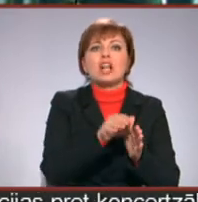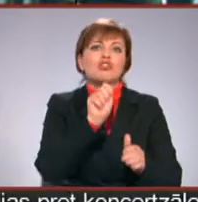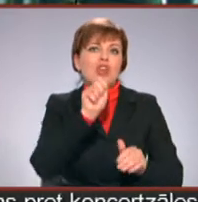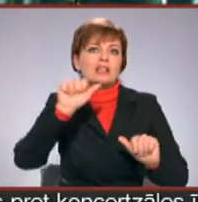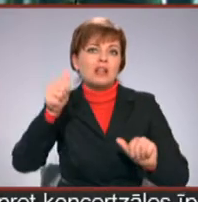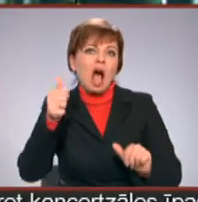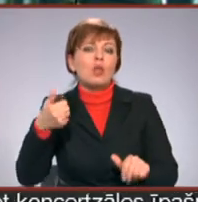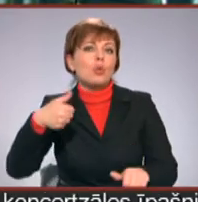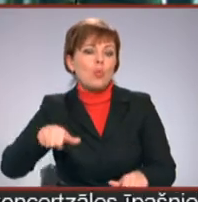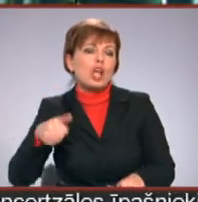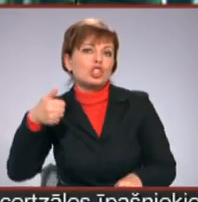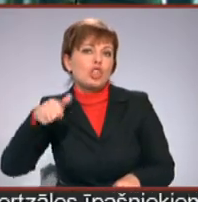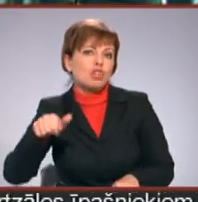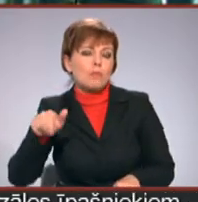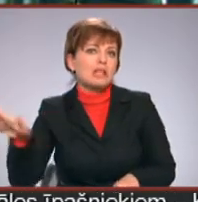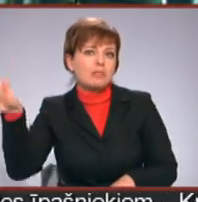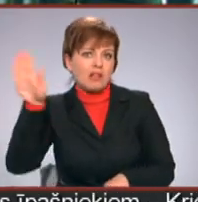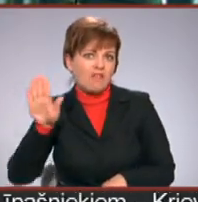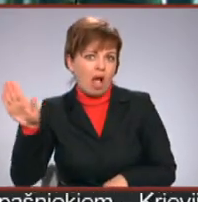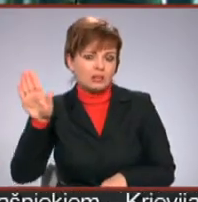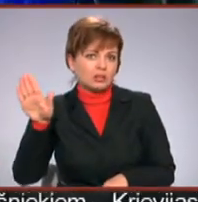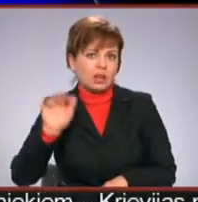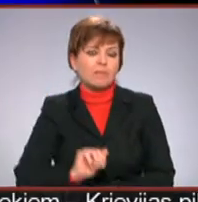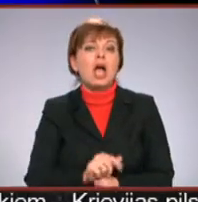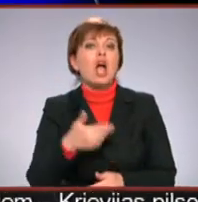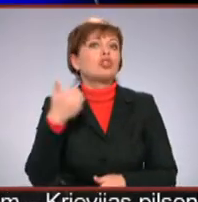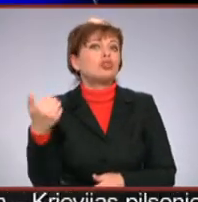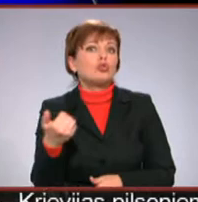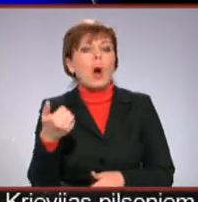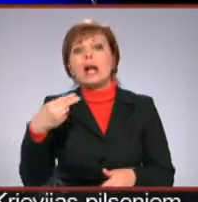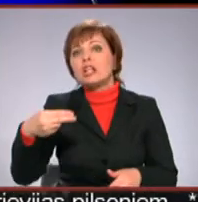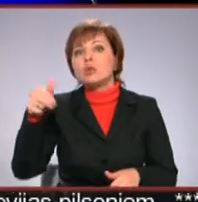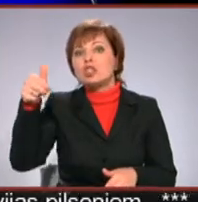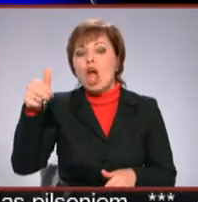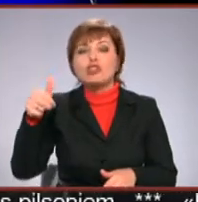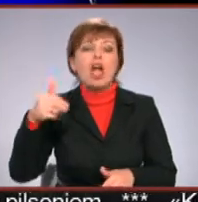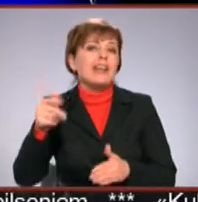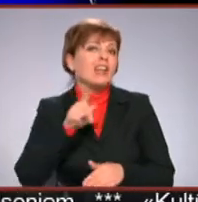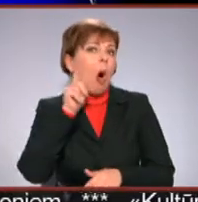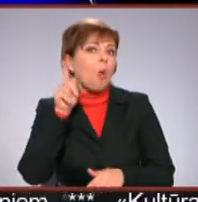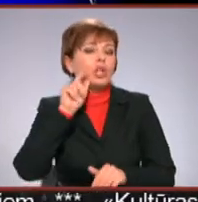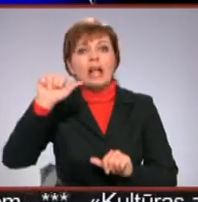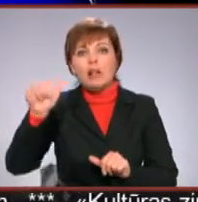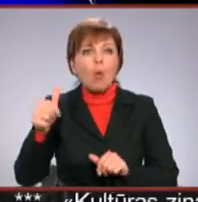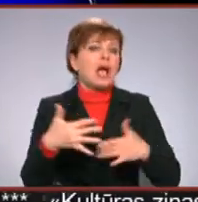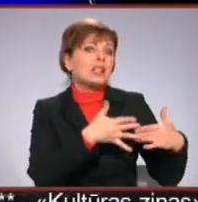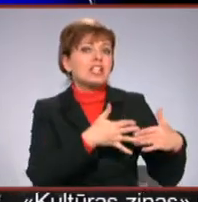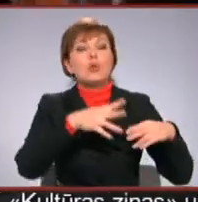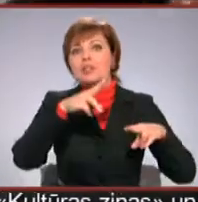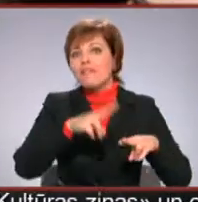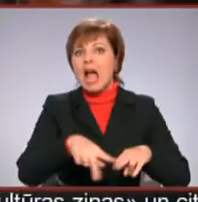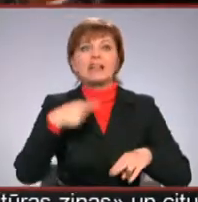16 valstīm. Vairāk stāsta Jānis Lācis. Šogad tie ir 26 jaunie talanti, kas cīnīsies par savu vietu uz Rīgas džeza